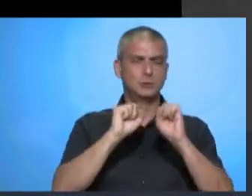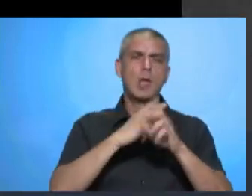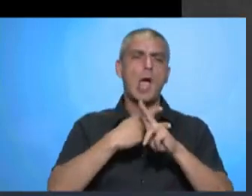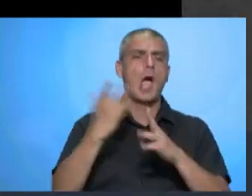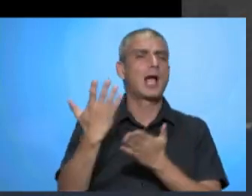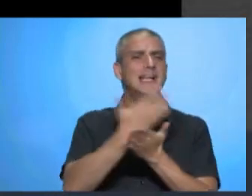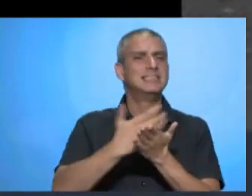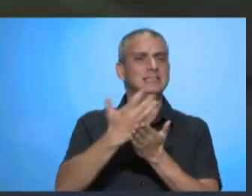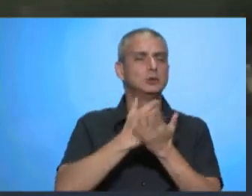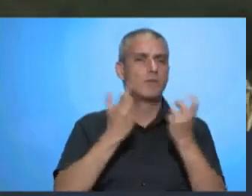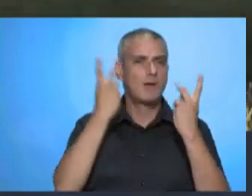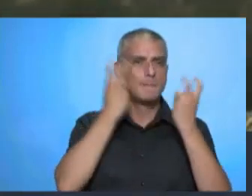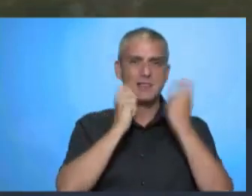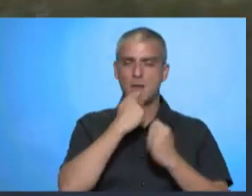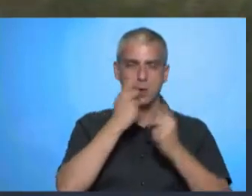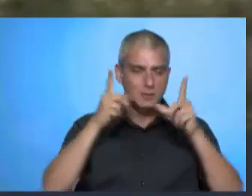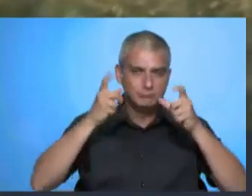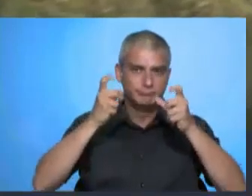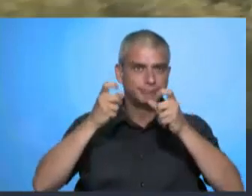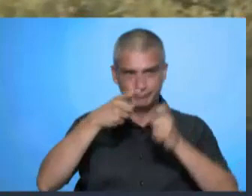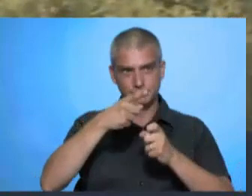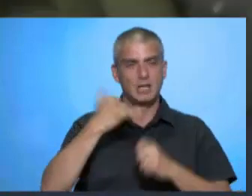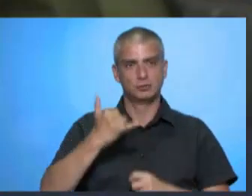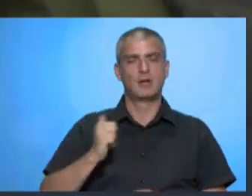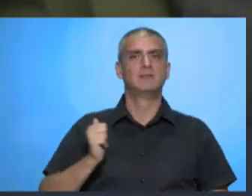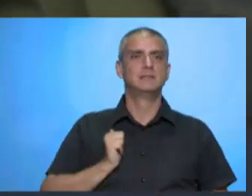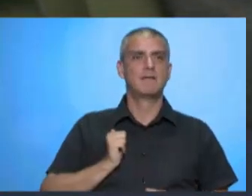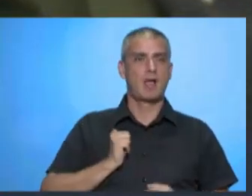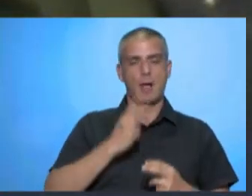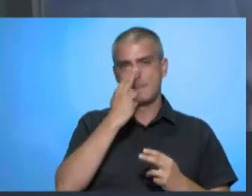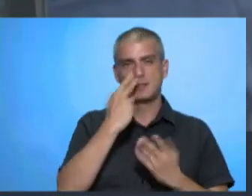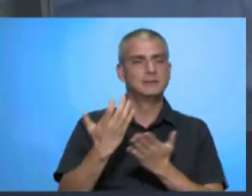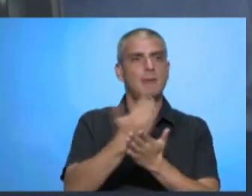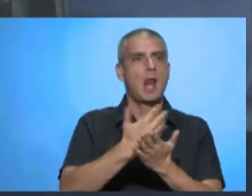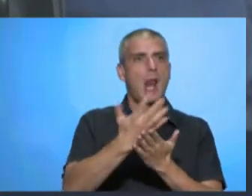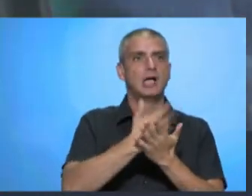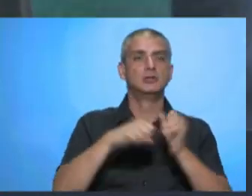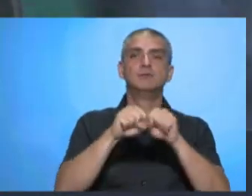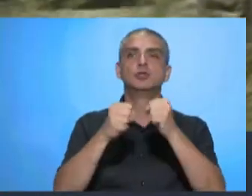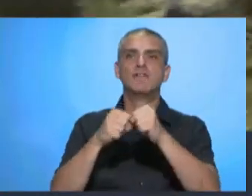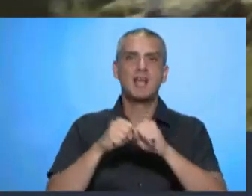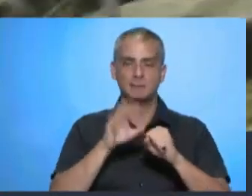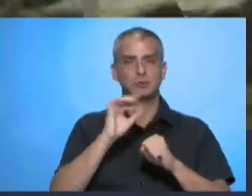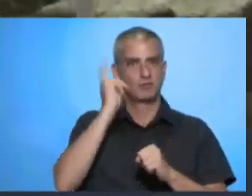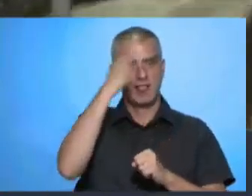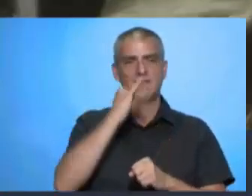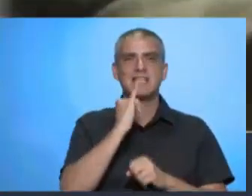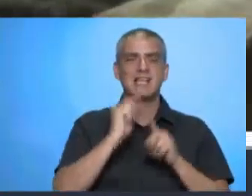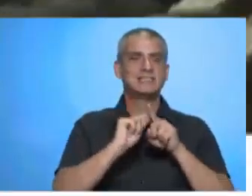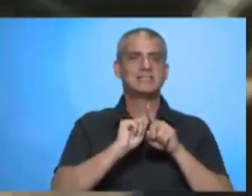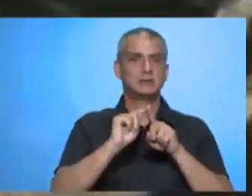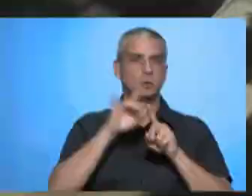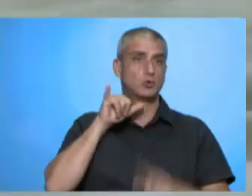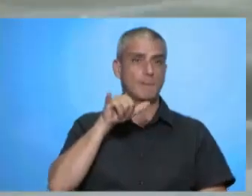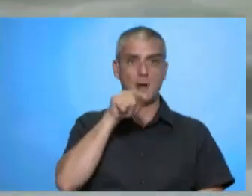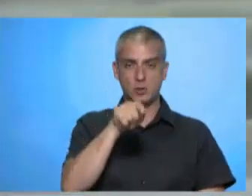איסוף מודיעין. בשעות האחרונות מנסים כוחות הביטחון לאסוף את שברי המלט כדי להבין באיזה סוג של כלי